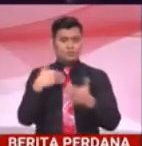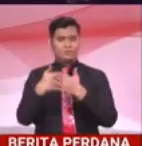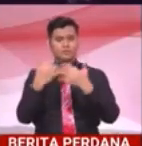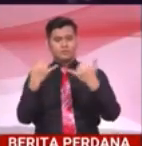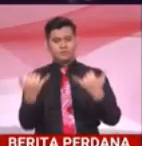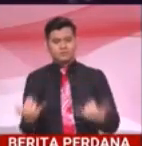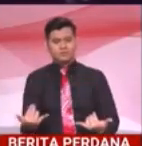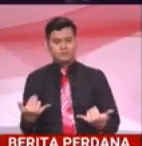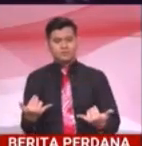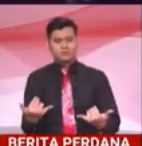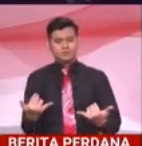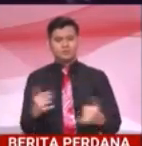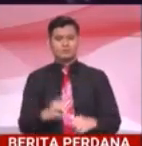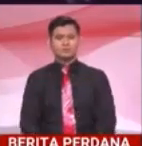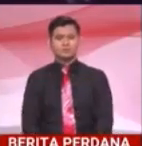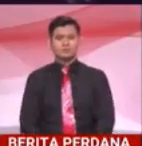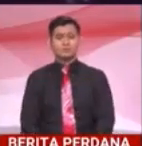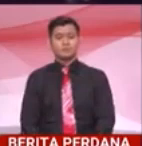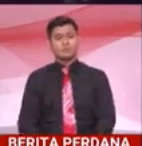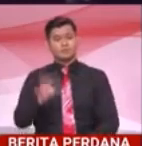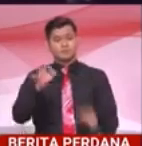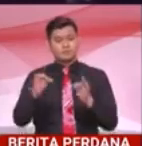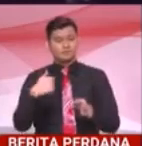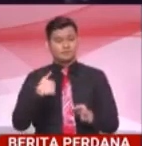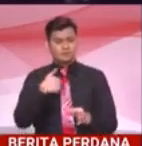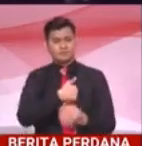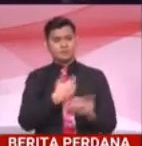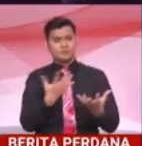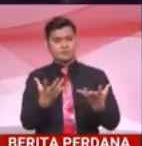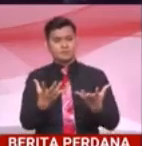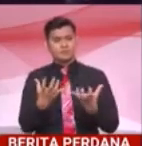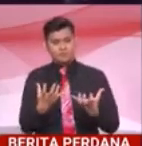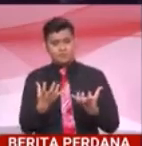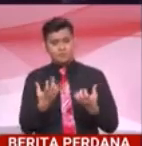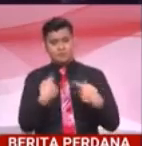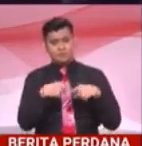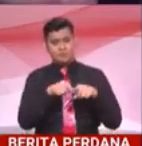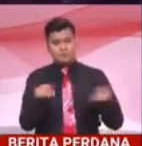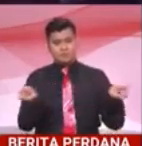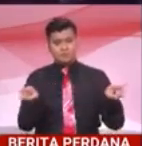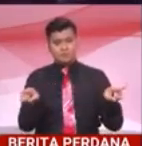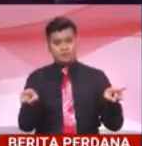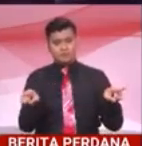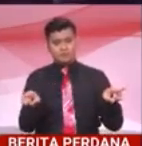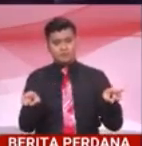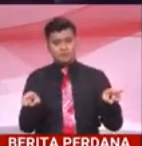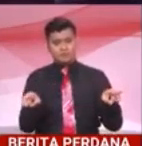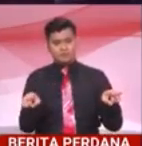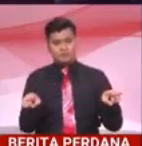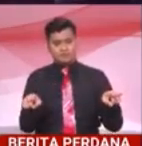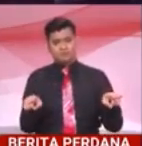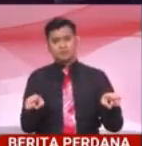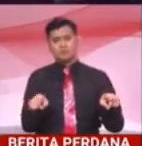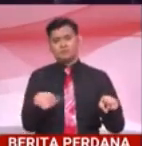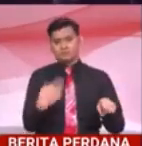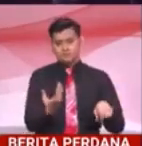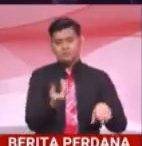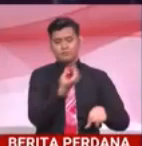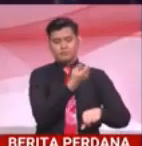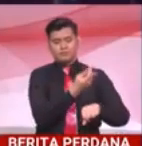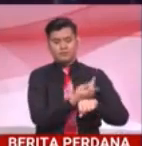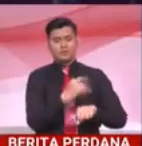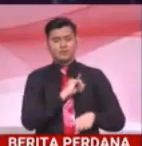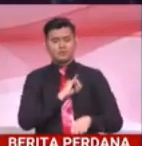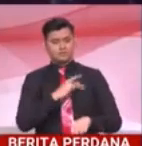Hai tidak masa the balaslah kak sama kalau gitu enak bandingkan dengan Diamond Hai lebih tinggi dapat dengan nasi tim